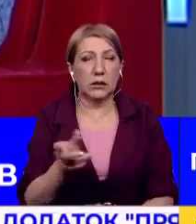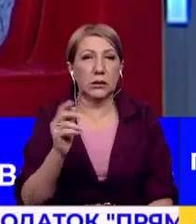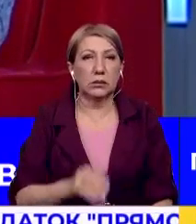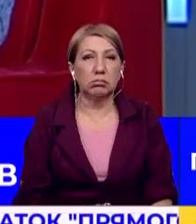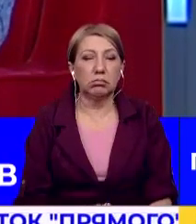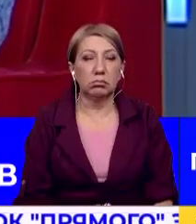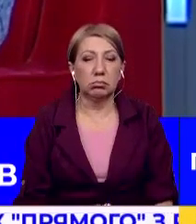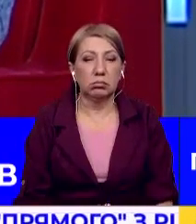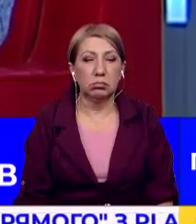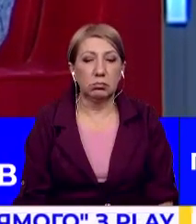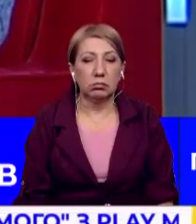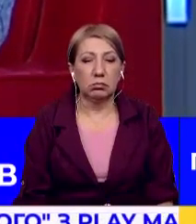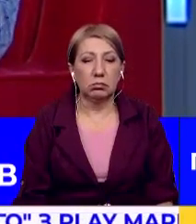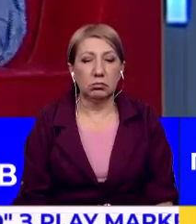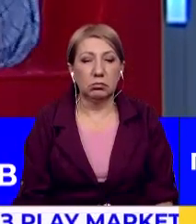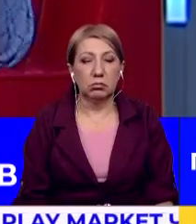вакцин.